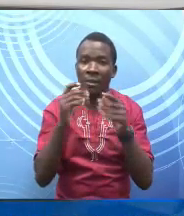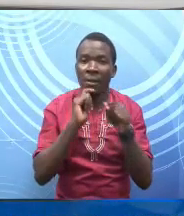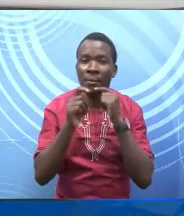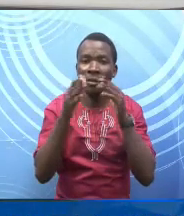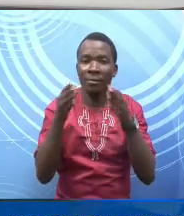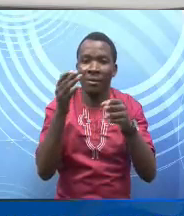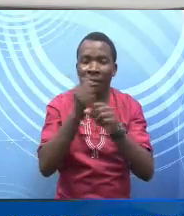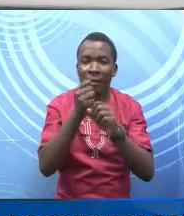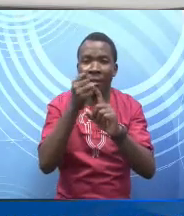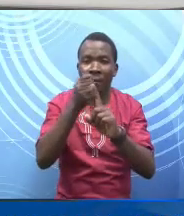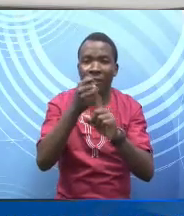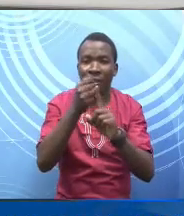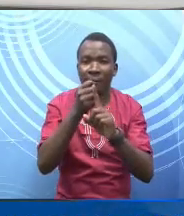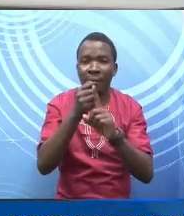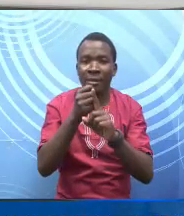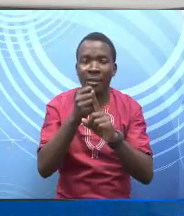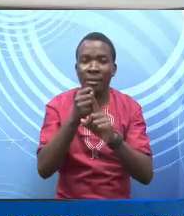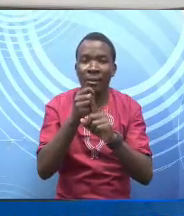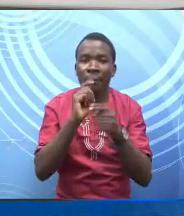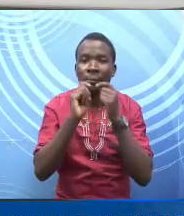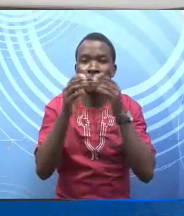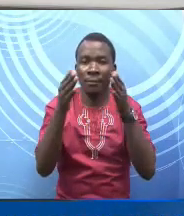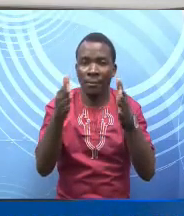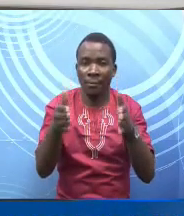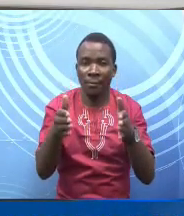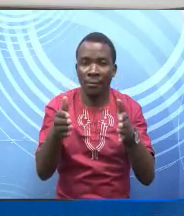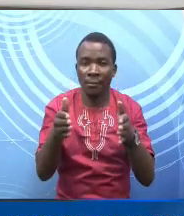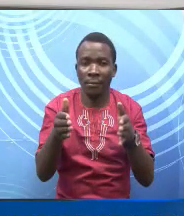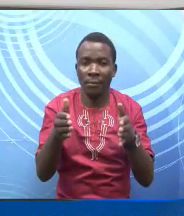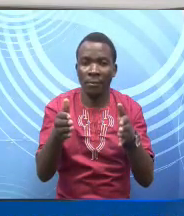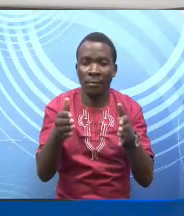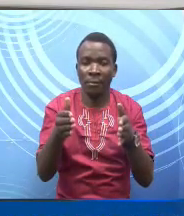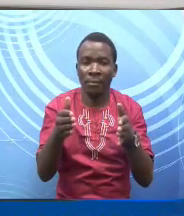itangazamakuru ry'abakoreye ubuvugizi. Ibarusha impuhwe bihuye Ve Christian.